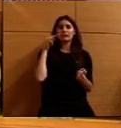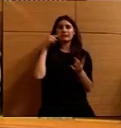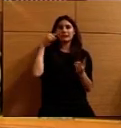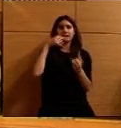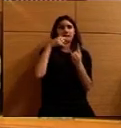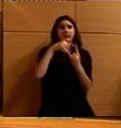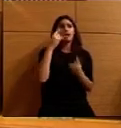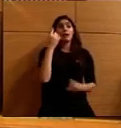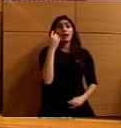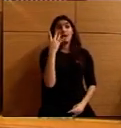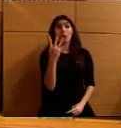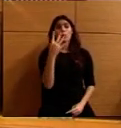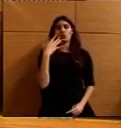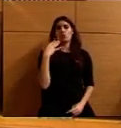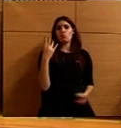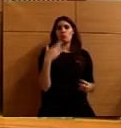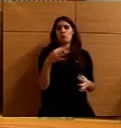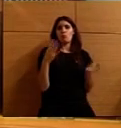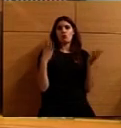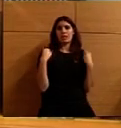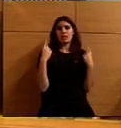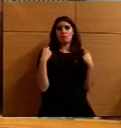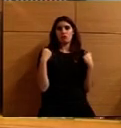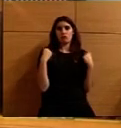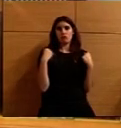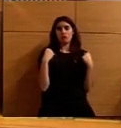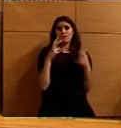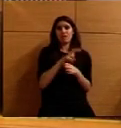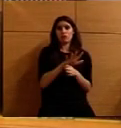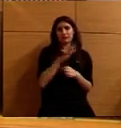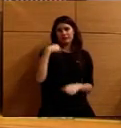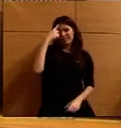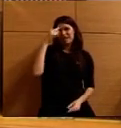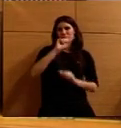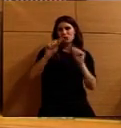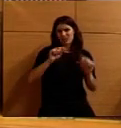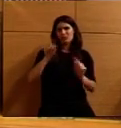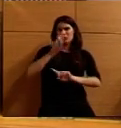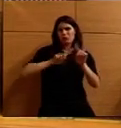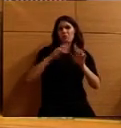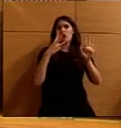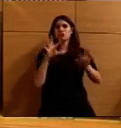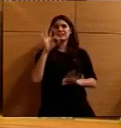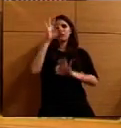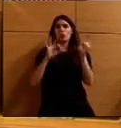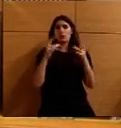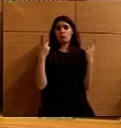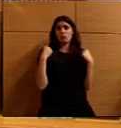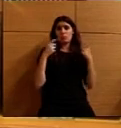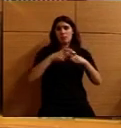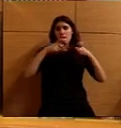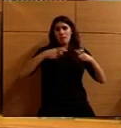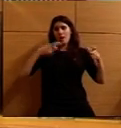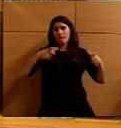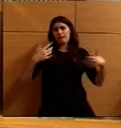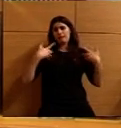l'Horta. La problemàtica del mosquit tigre tots la sabem perquè el 80% dels municipis valencians pues, cada vegada